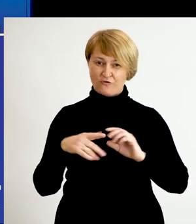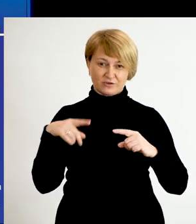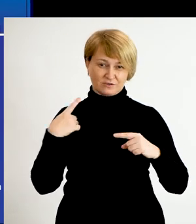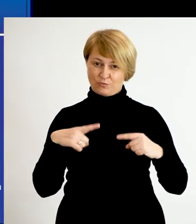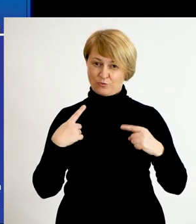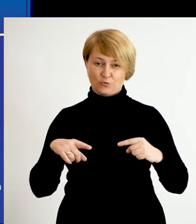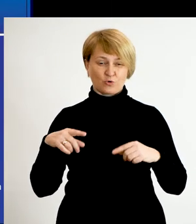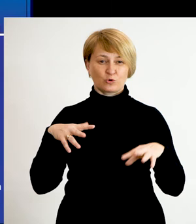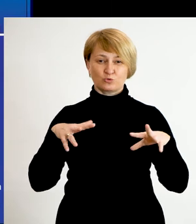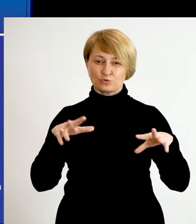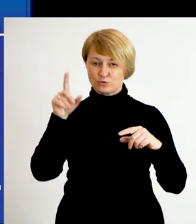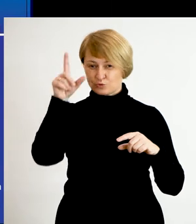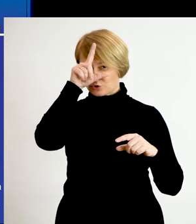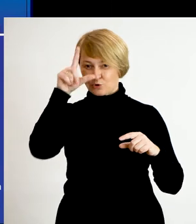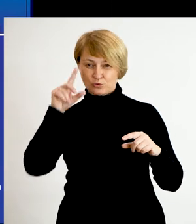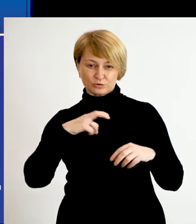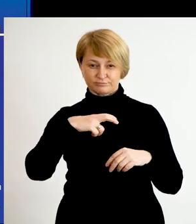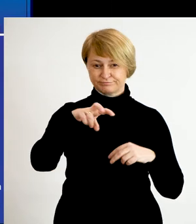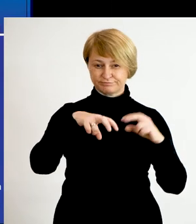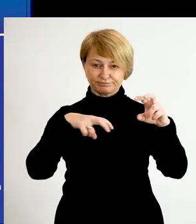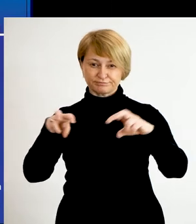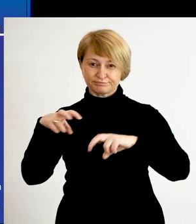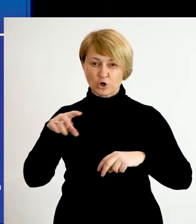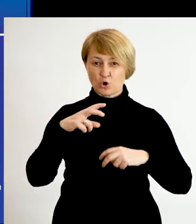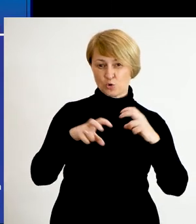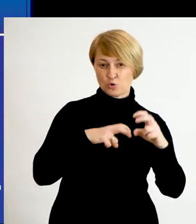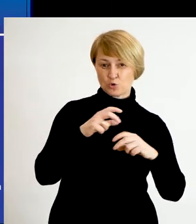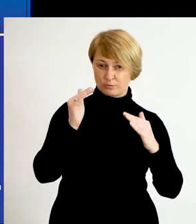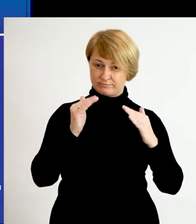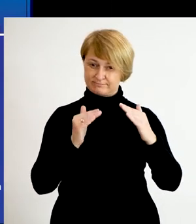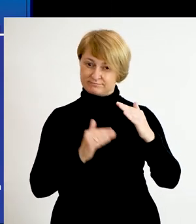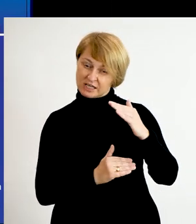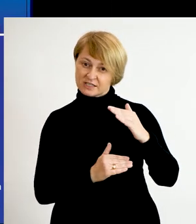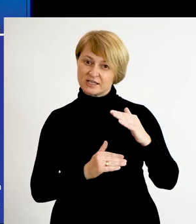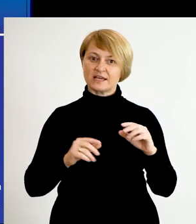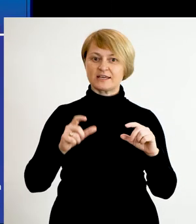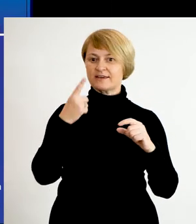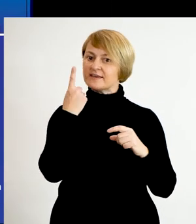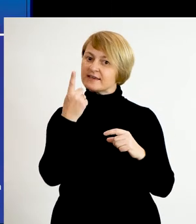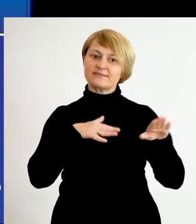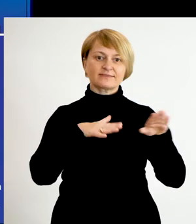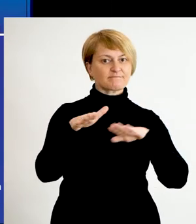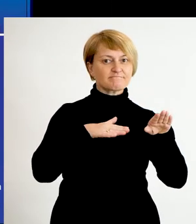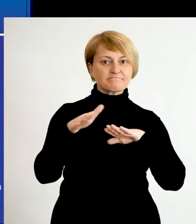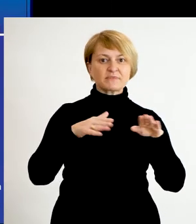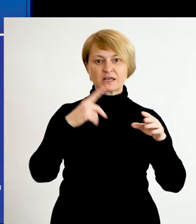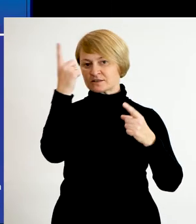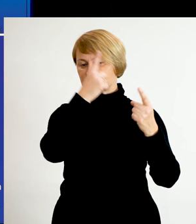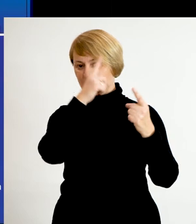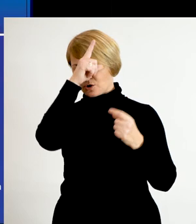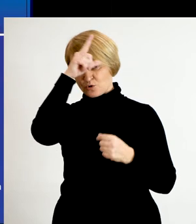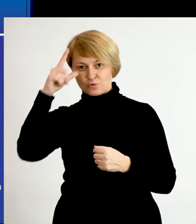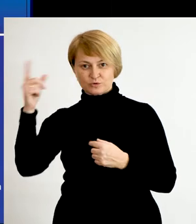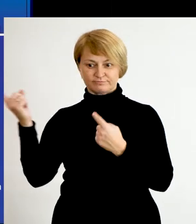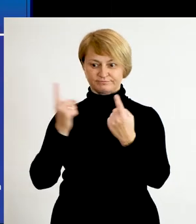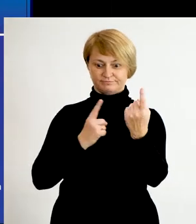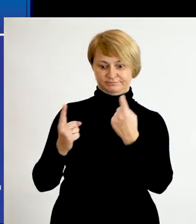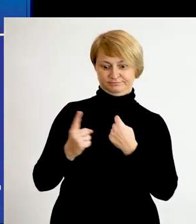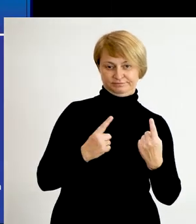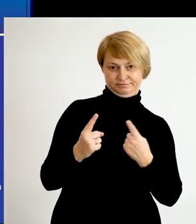również ułatwić dostęp do takich usług i skoncentrować je w jednym miejscu, tak żeby nie generować kosztów związanych z